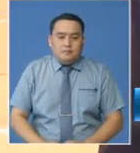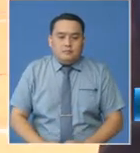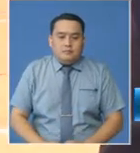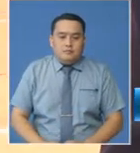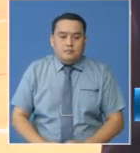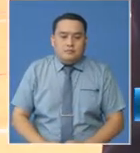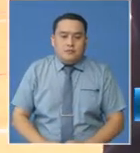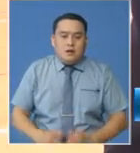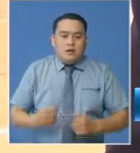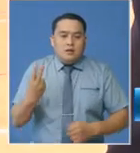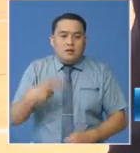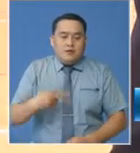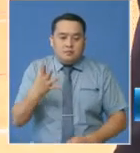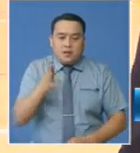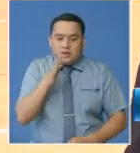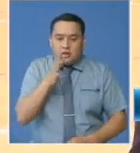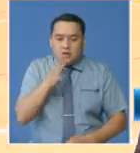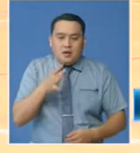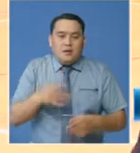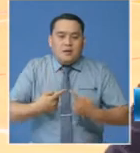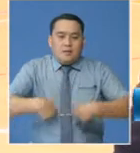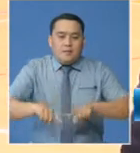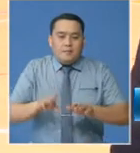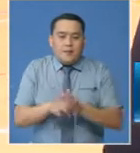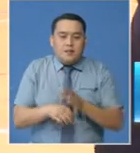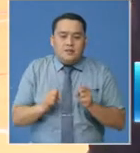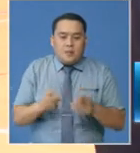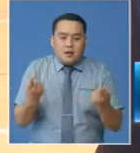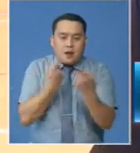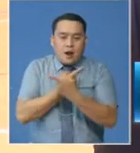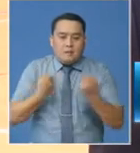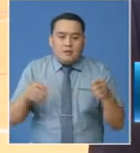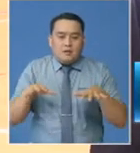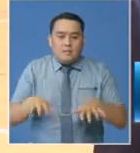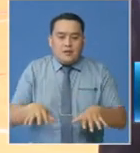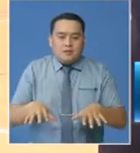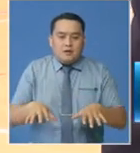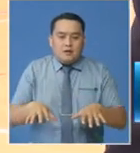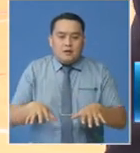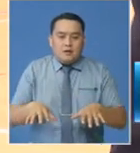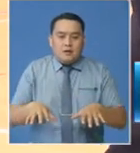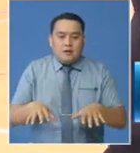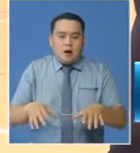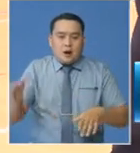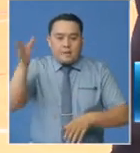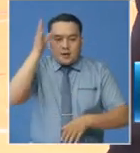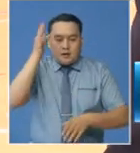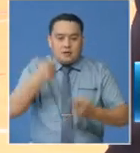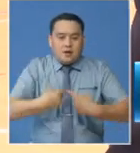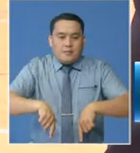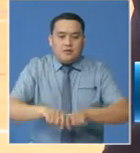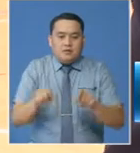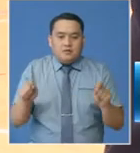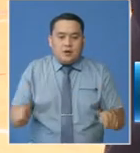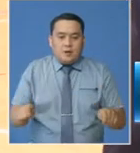Целопрерочно 25-летие органов национальной безопасности. Был объявлен председателем этот год вся образование органов КНБ. В этой